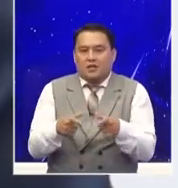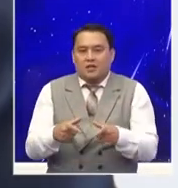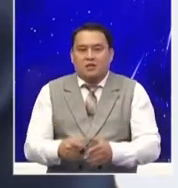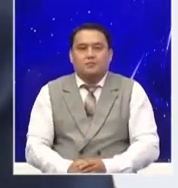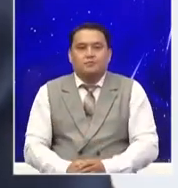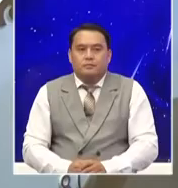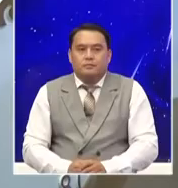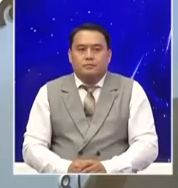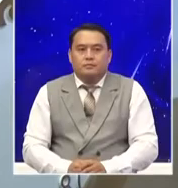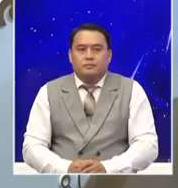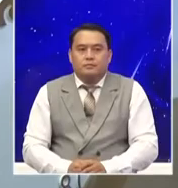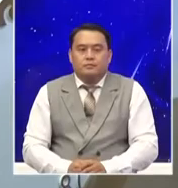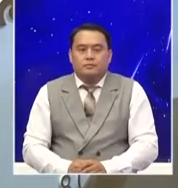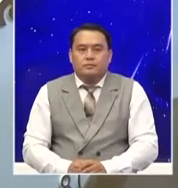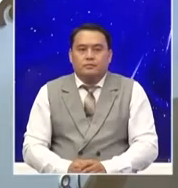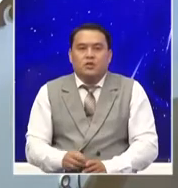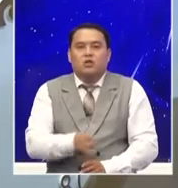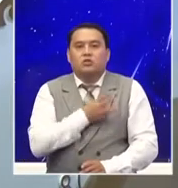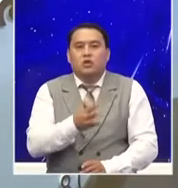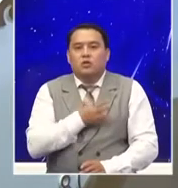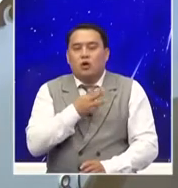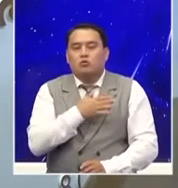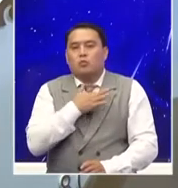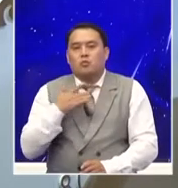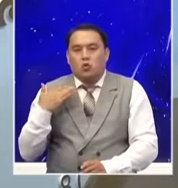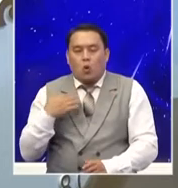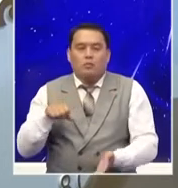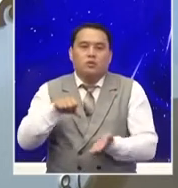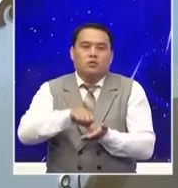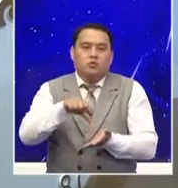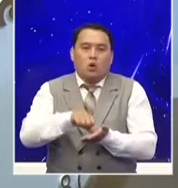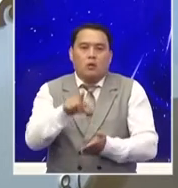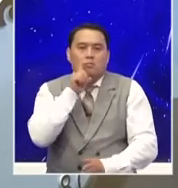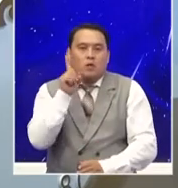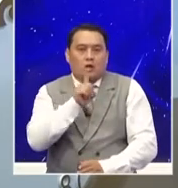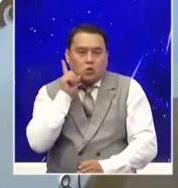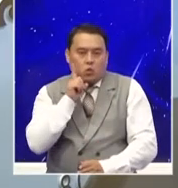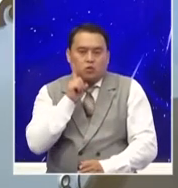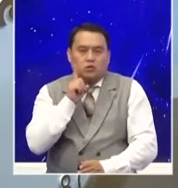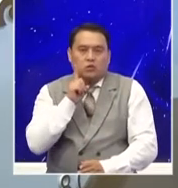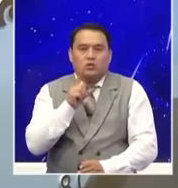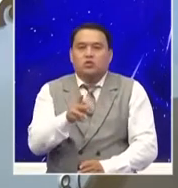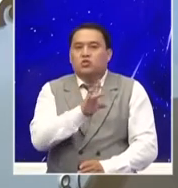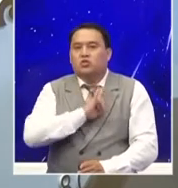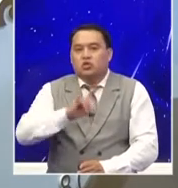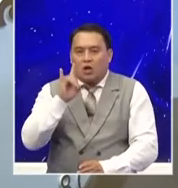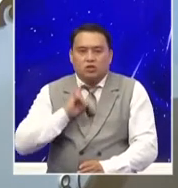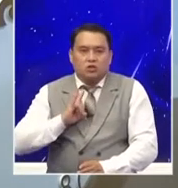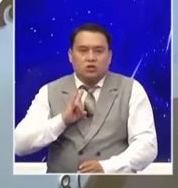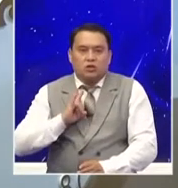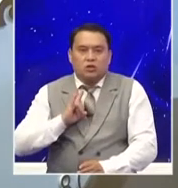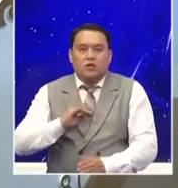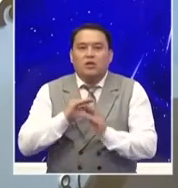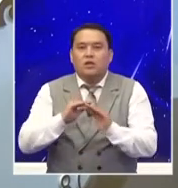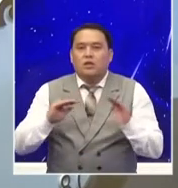режима. Желающих очень много. Это молодежь. Женщины,